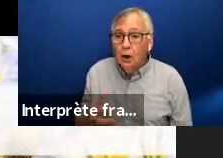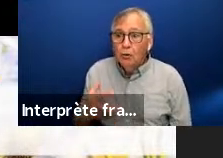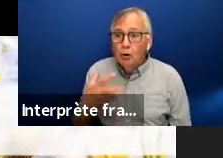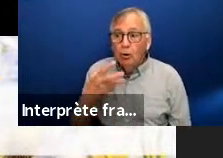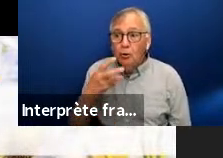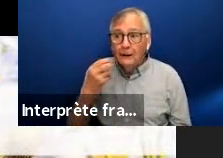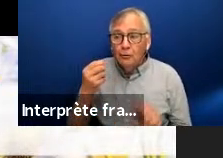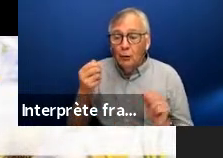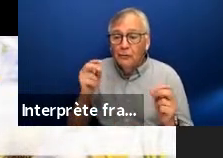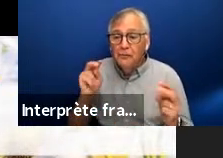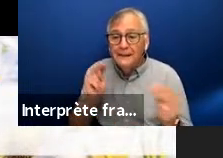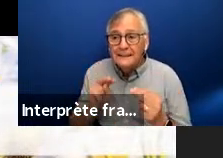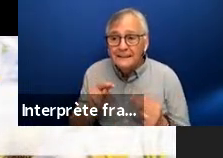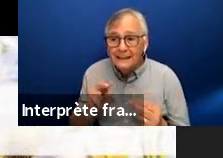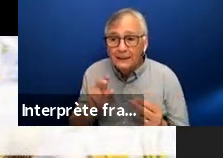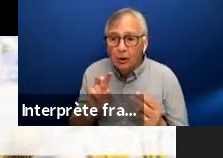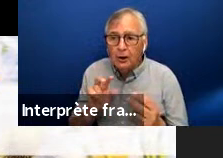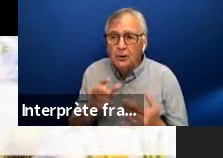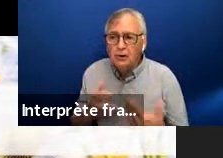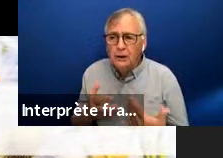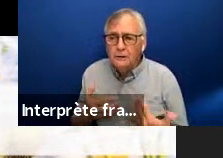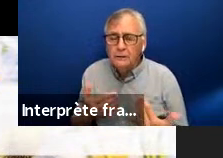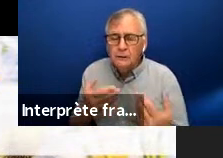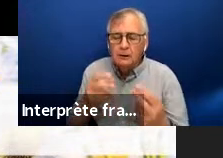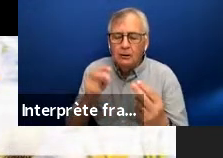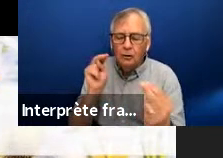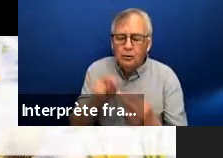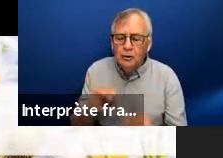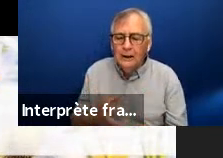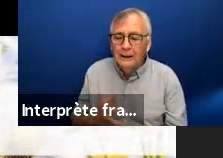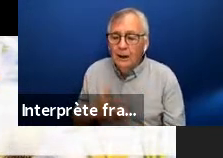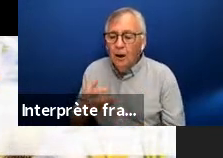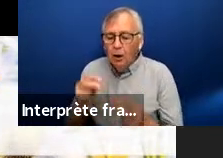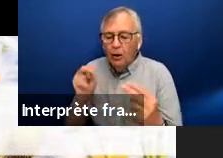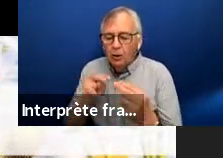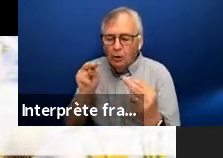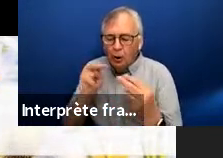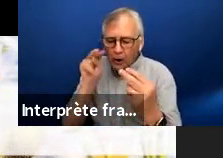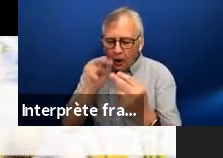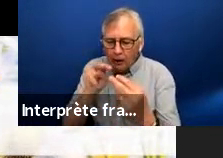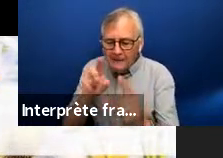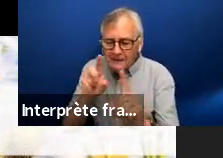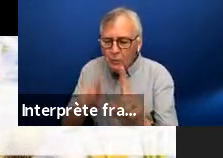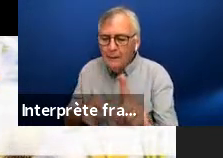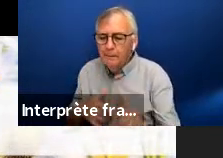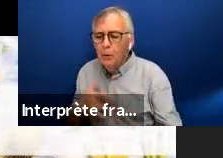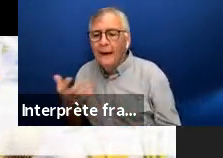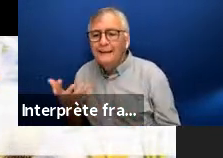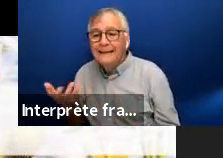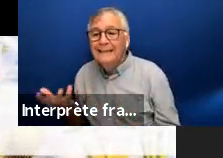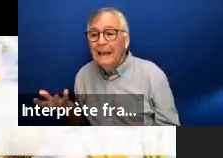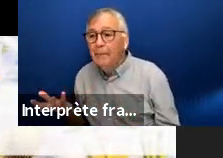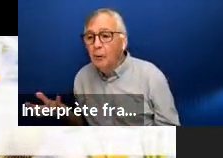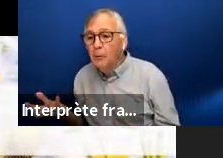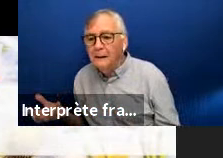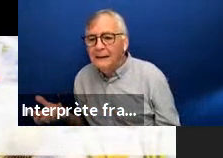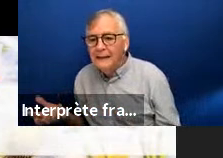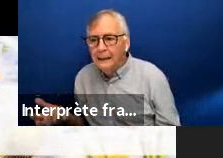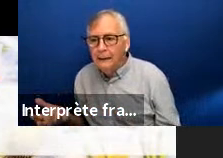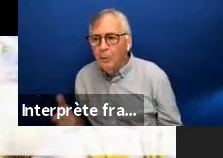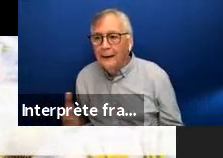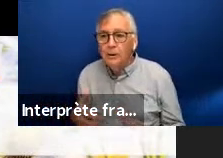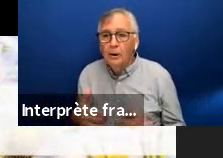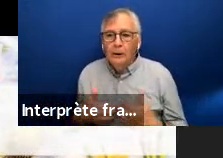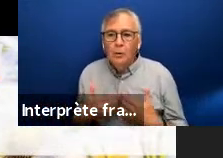entendants, de fixer le regard culturel, le regard visuel peut être